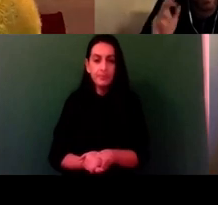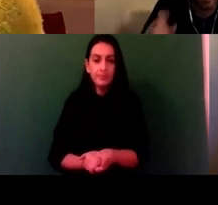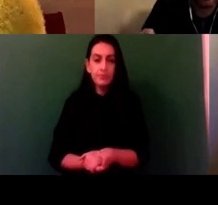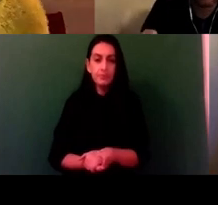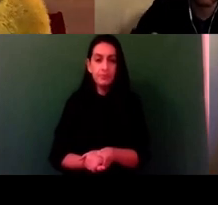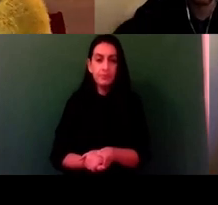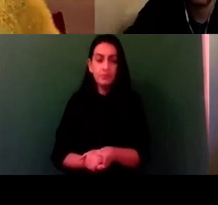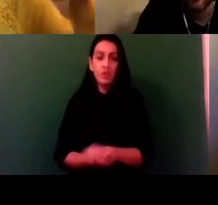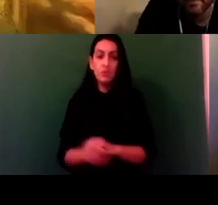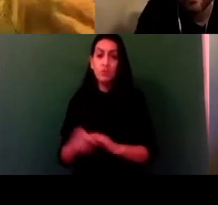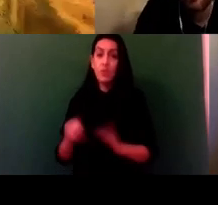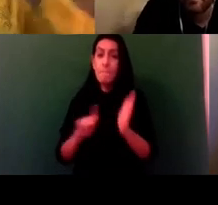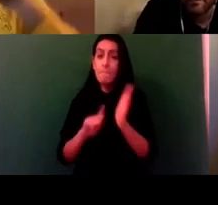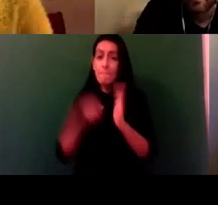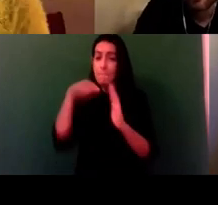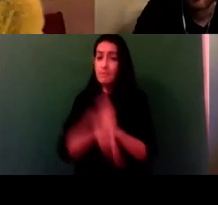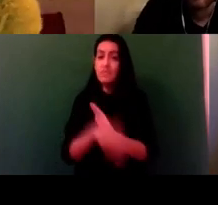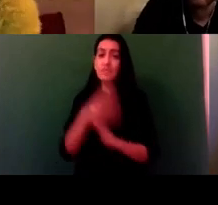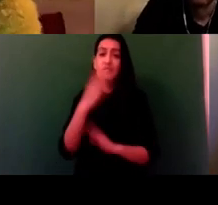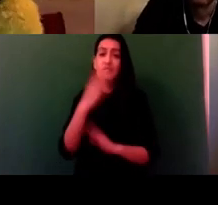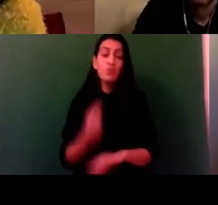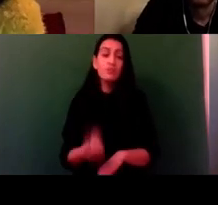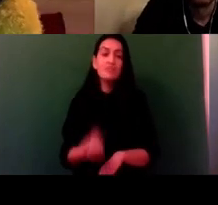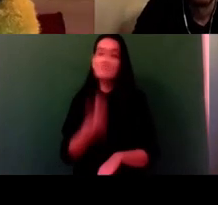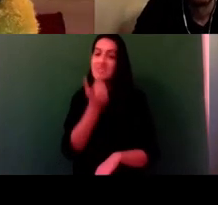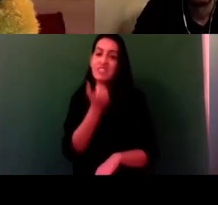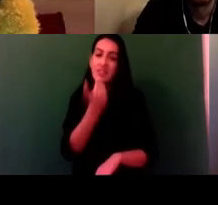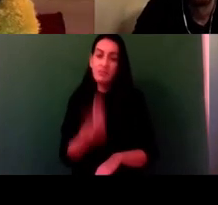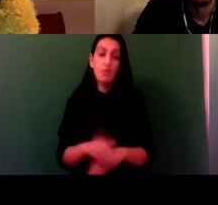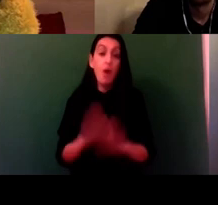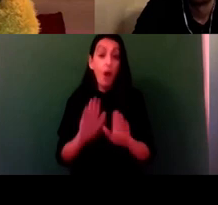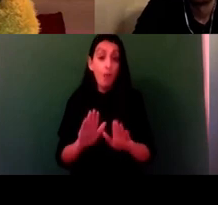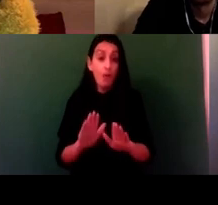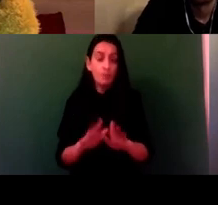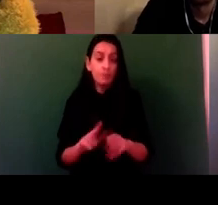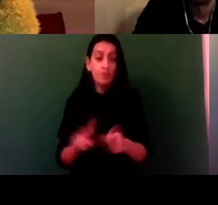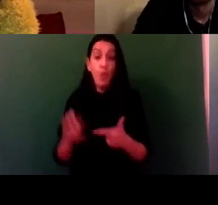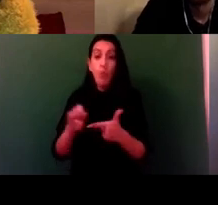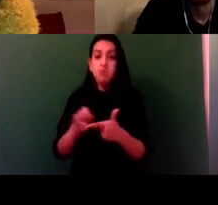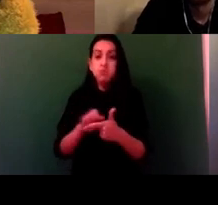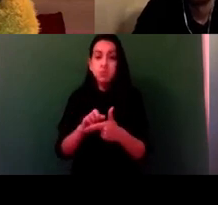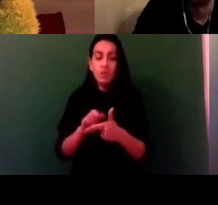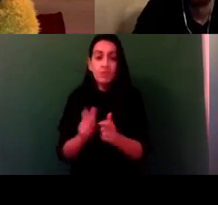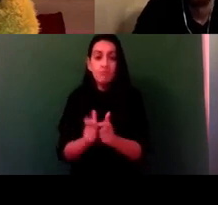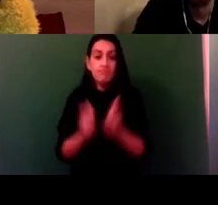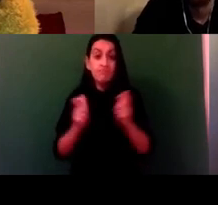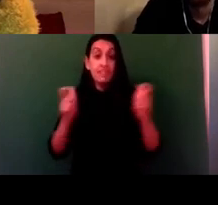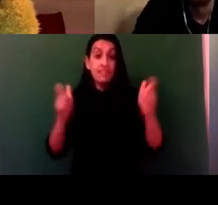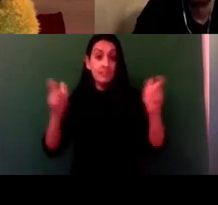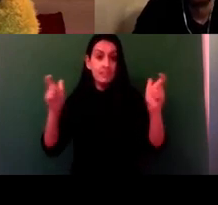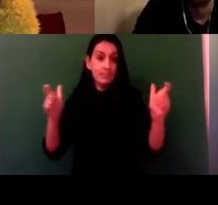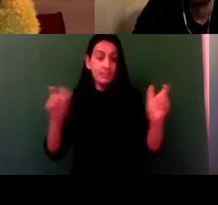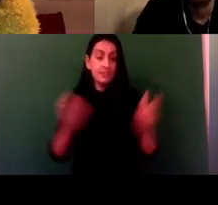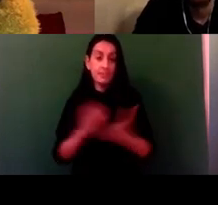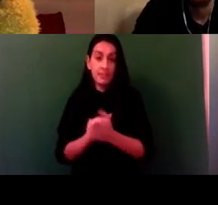başarısız yapmak mümkün değil muhtemelen. Ama ölçek büyüdüğü zaman, hani bir okul içinde muhtemelen böyledir. Bir okul yapılıyor olsaydı, demin Harris'e